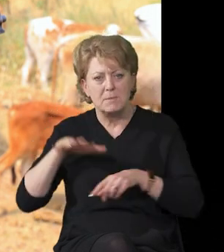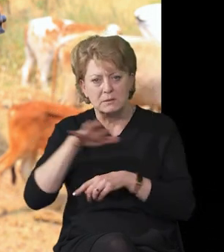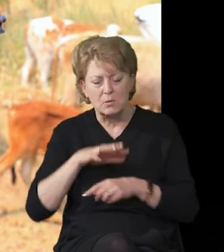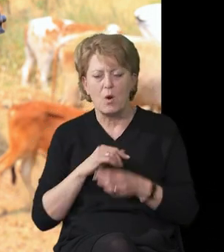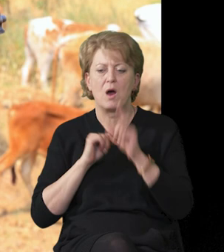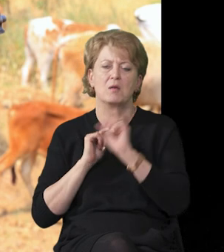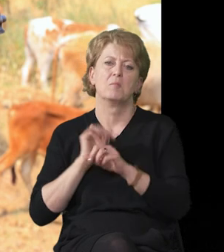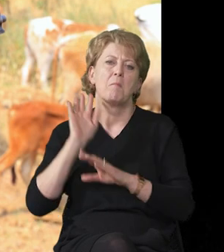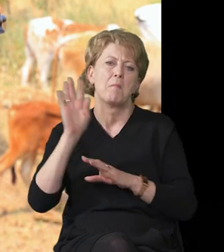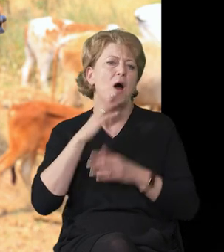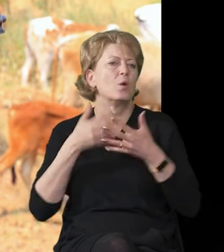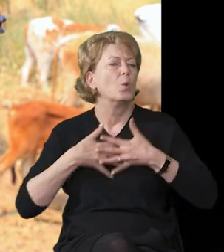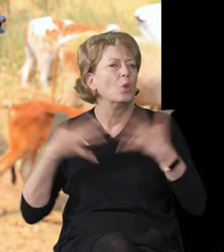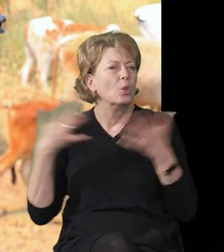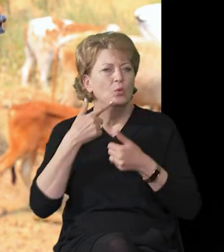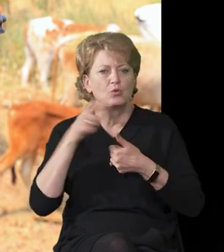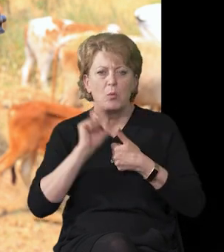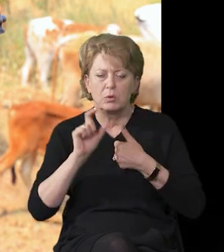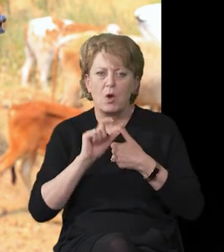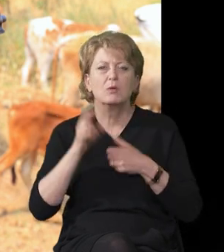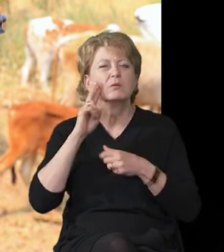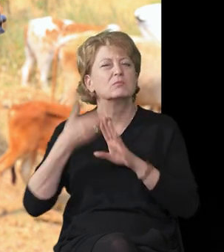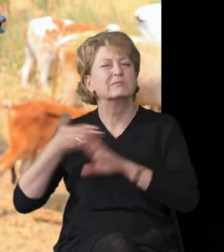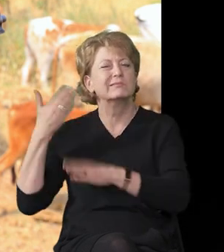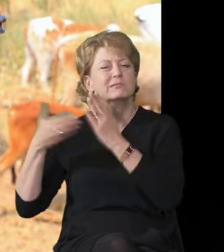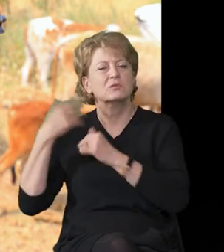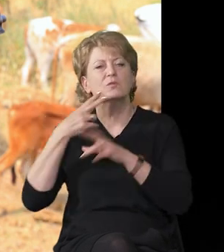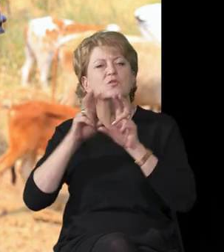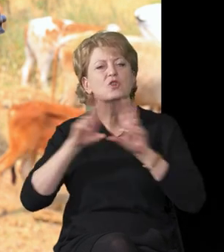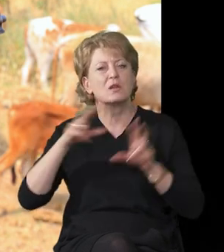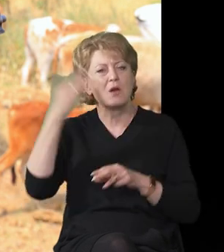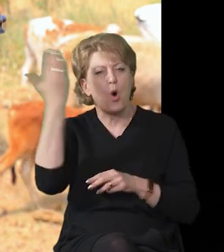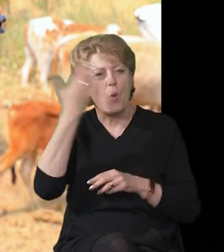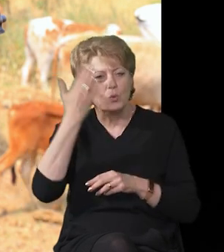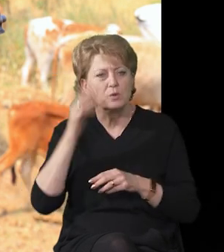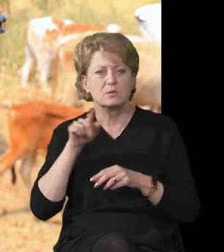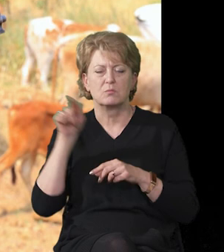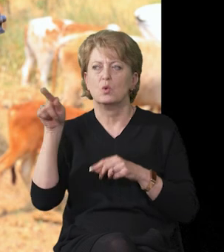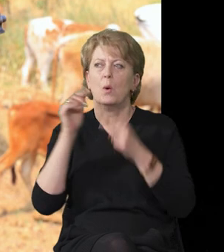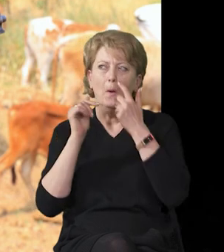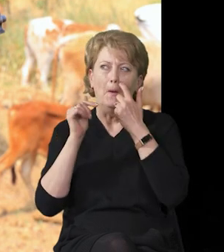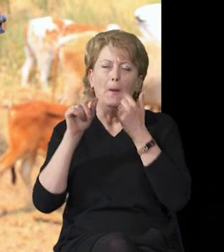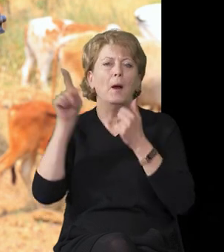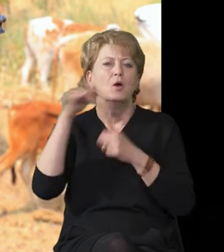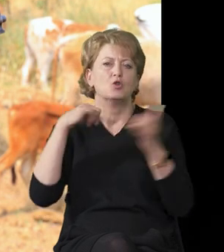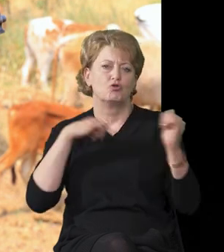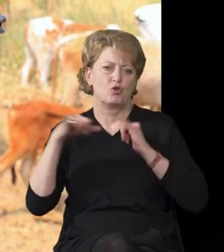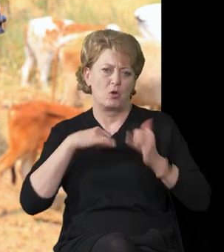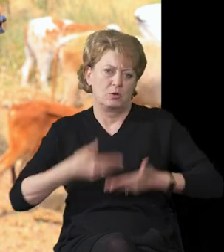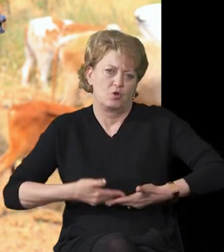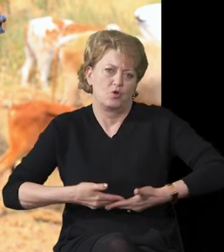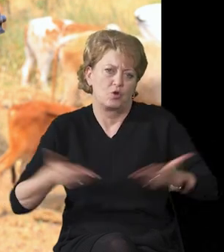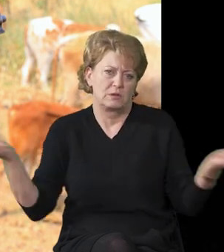palnej, którą szczególnie w czasach komunistycznych rząd rozdawał tym plemionom przygranicznym po to, żeby strzegły nie tylko swoich